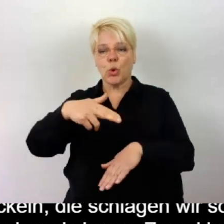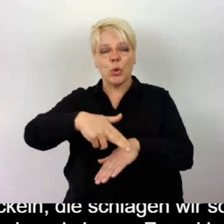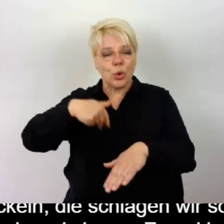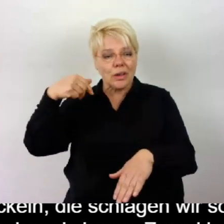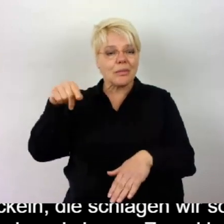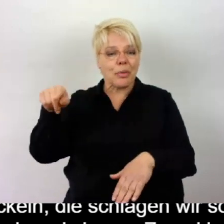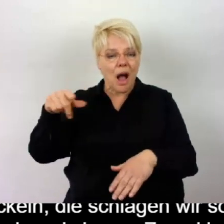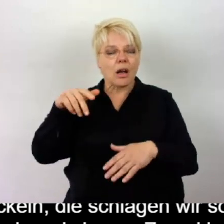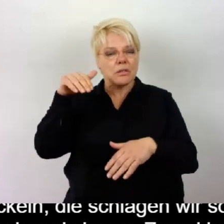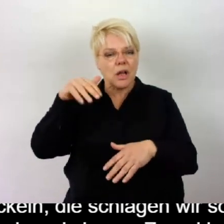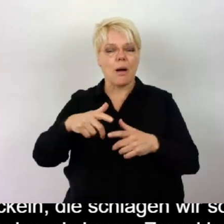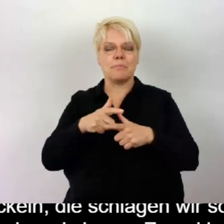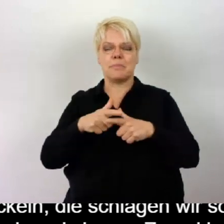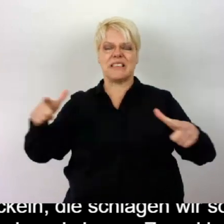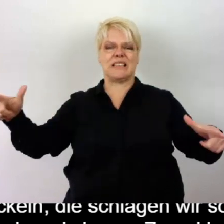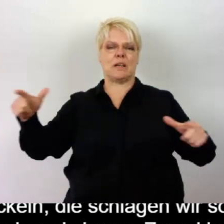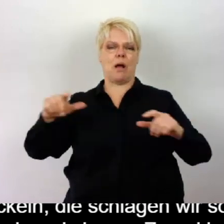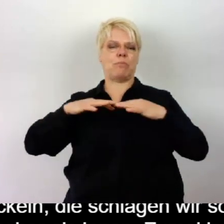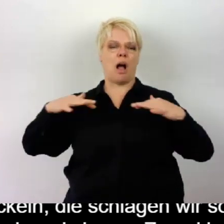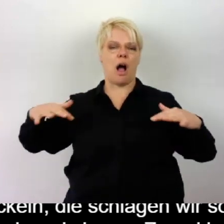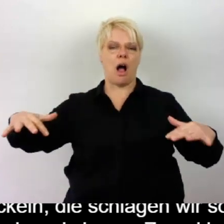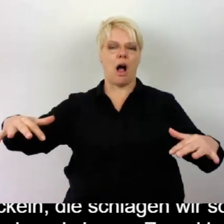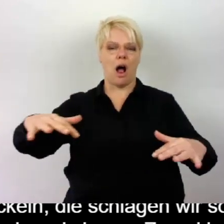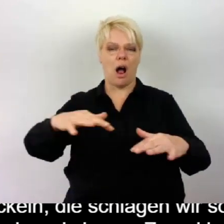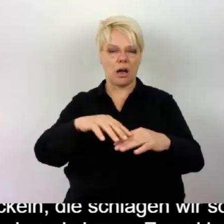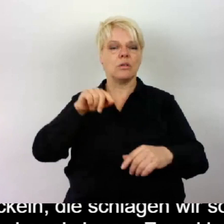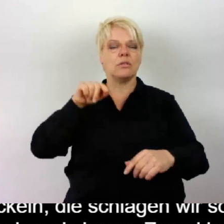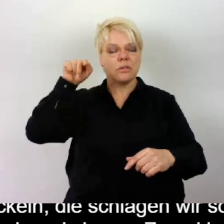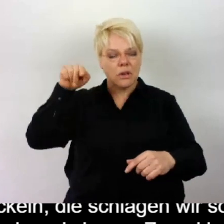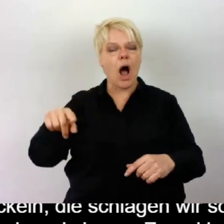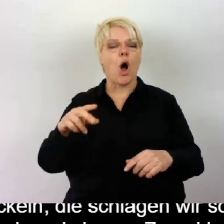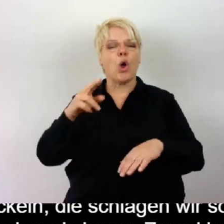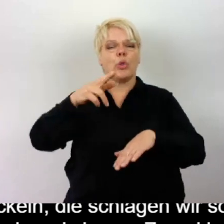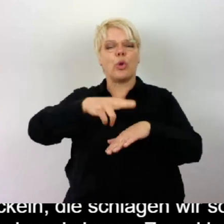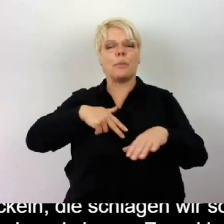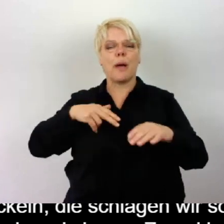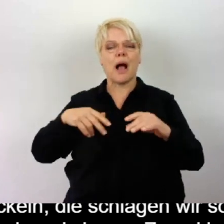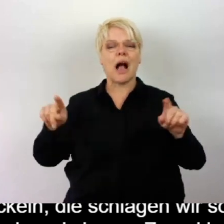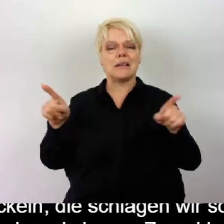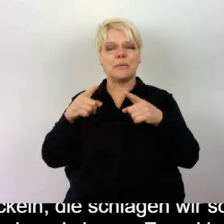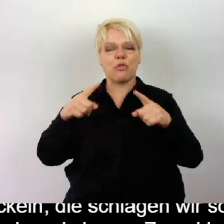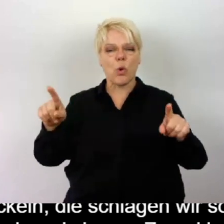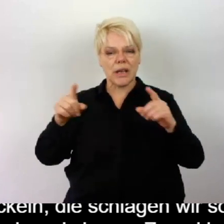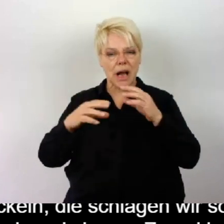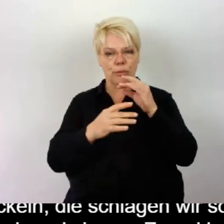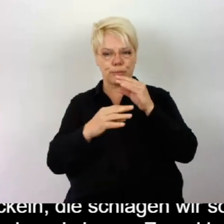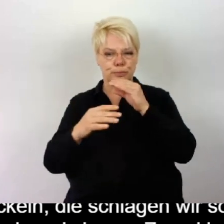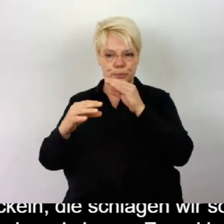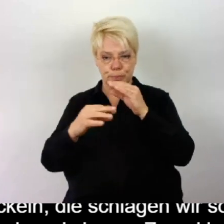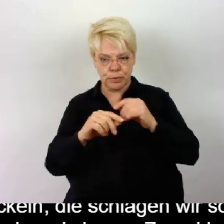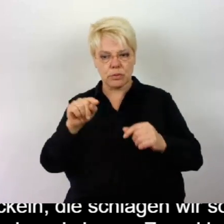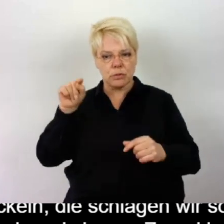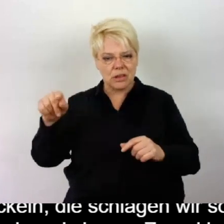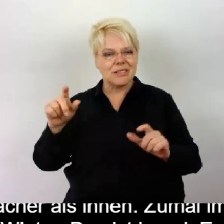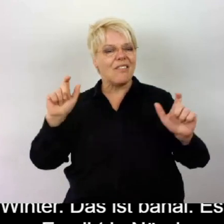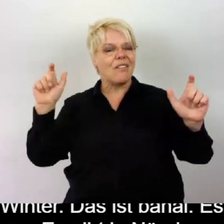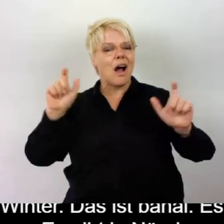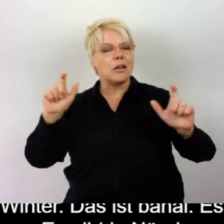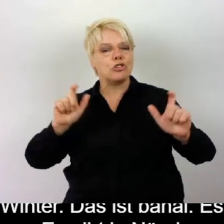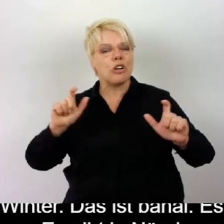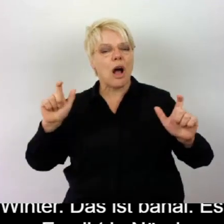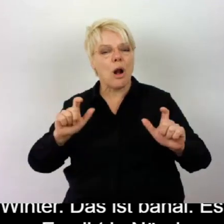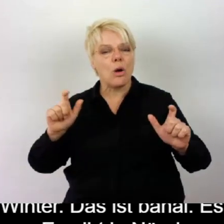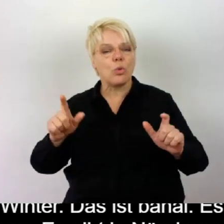schon dran. Und da muss man gerade für so Veranstaltungen das auch mit den Gesundheitsbehörden 1:1 anschauen. Je mehr Menschen da sein